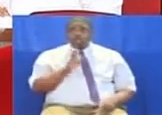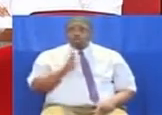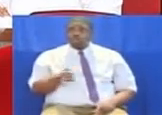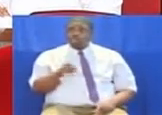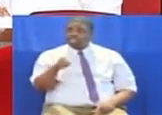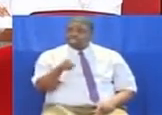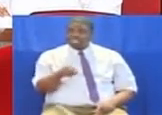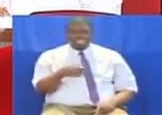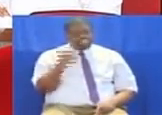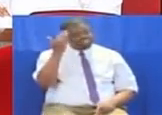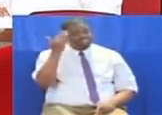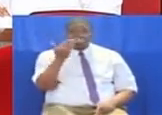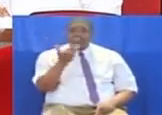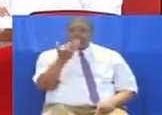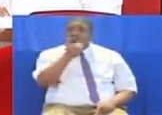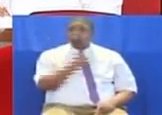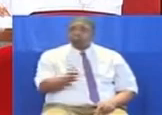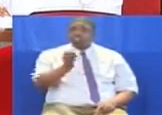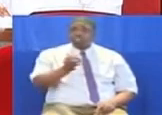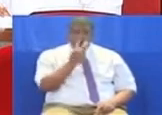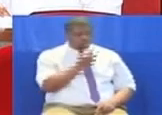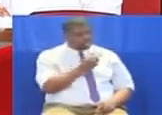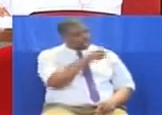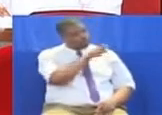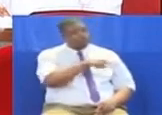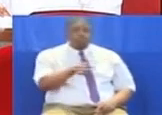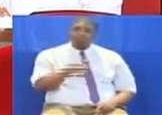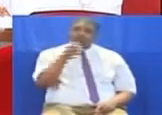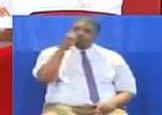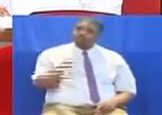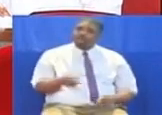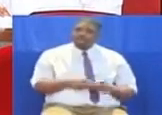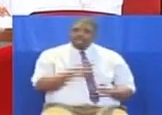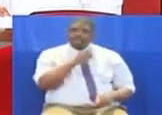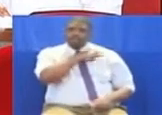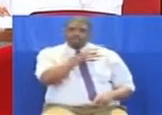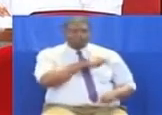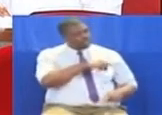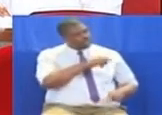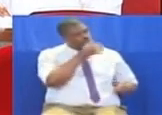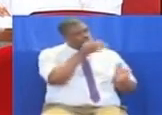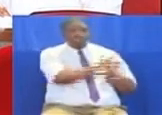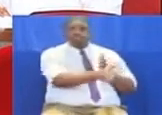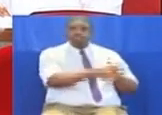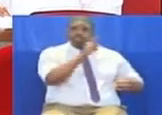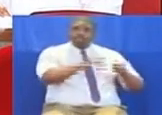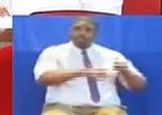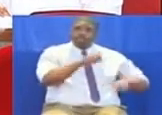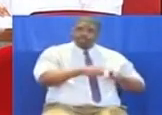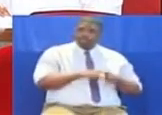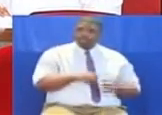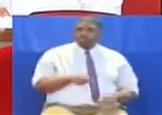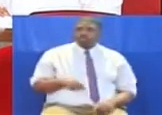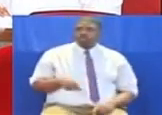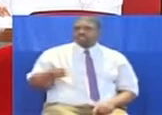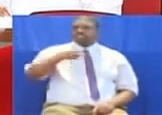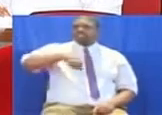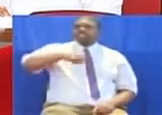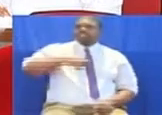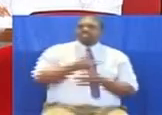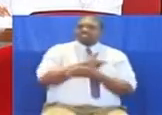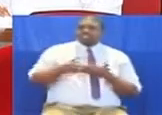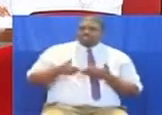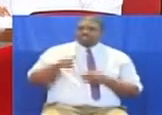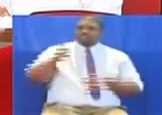hii tutaonekana watu wabaya, makamanda wakimbii mapambano. Sasa sisi wenyewe ndo tunajiita makamanda, tunavaa